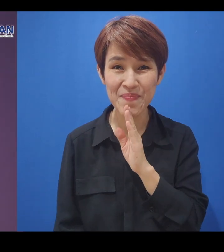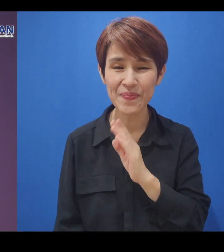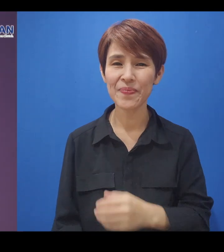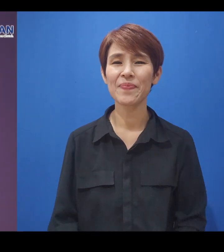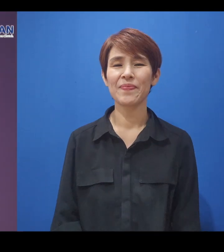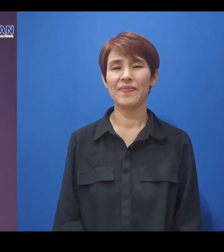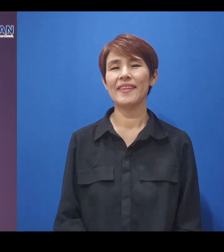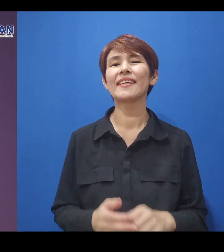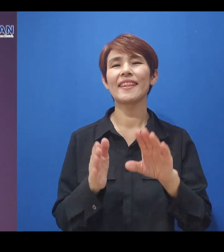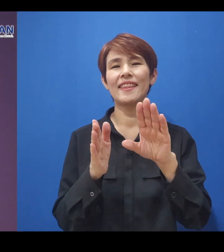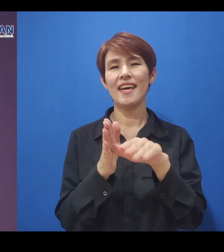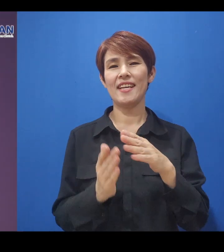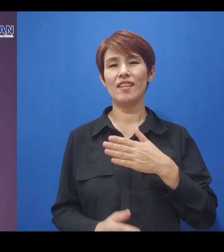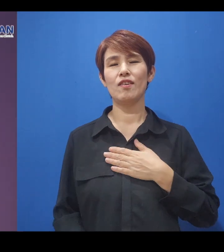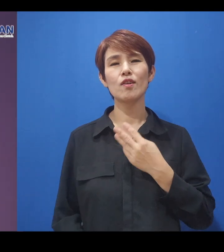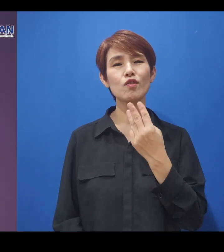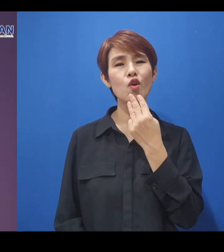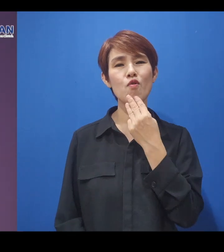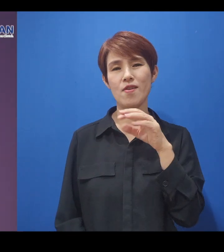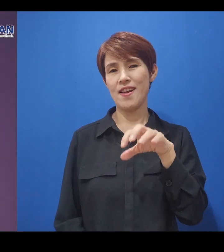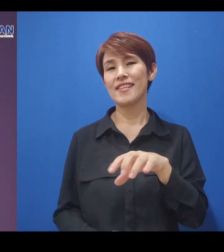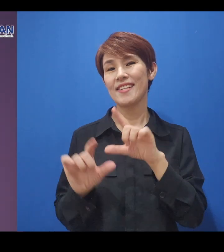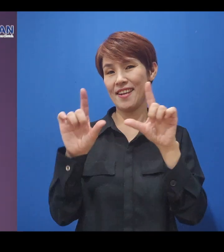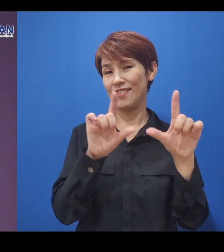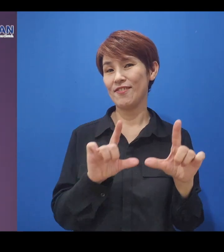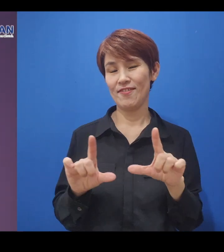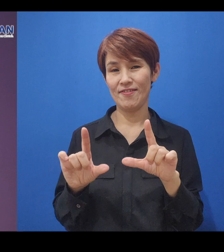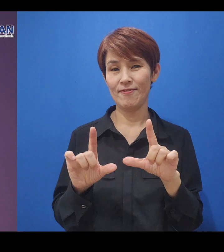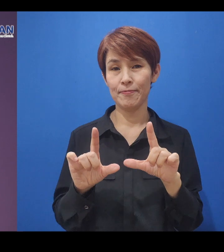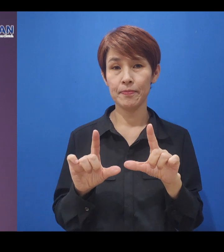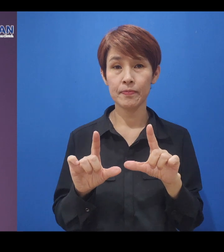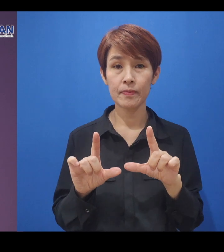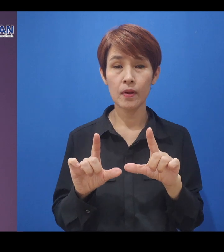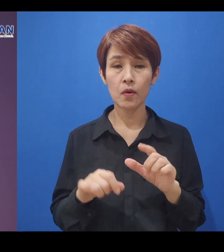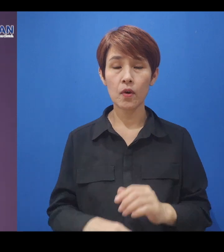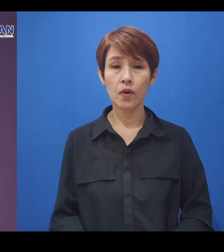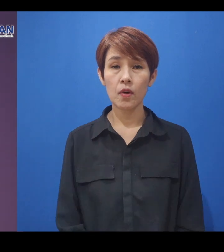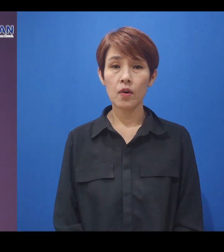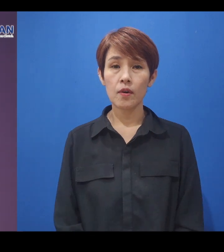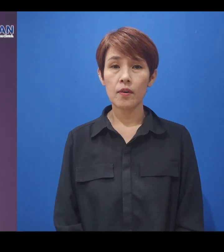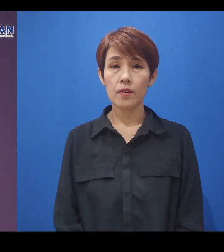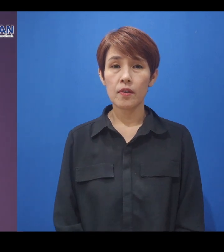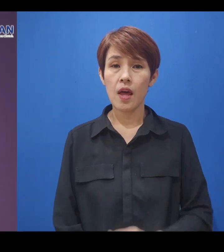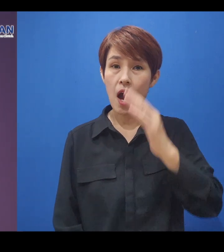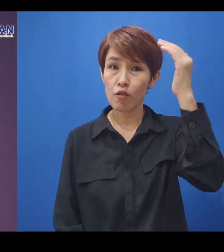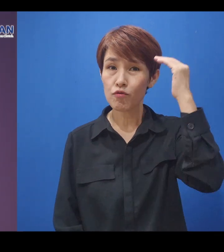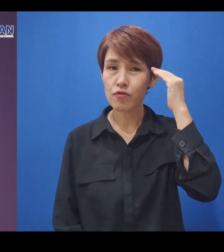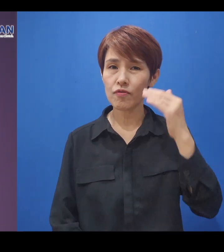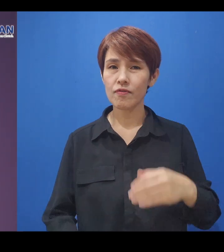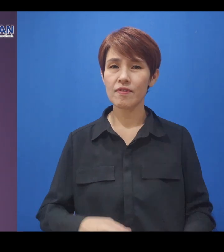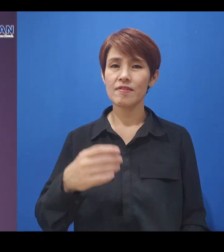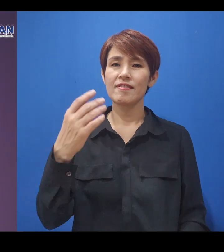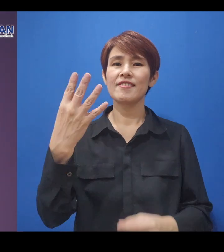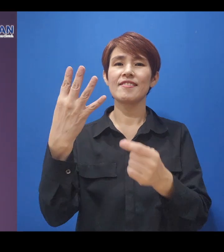저는 그때 서울의 안암동, 종암동 쪽에 살고 있었는데요. 우리나라가 4강에 진출한 날이